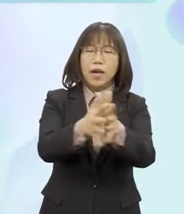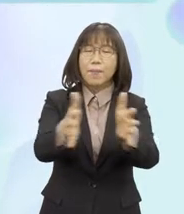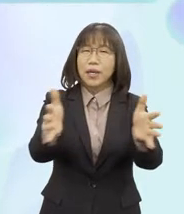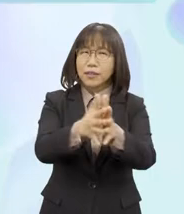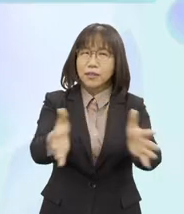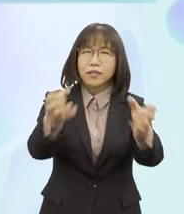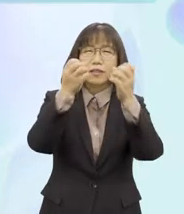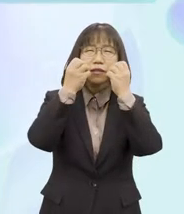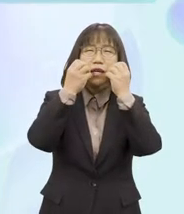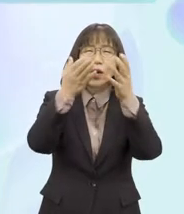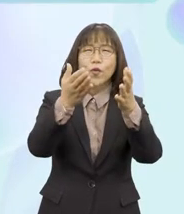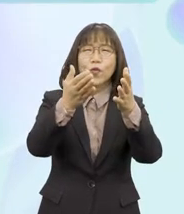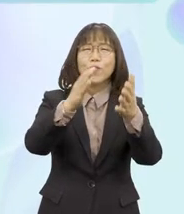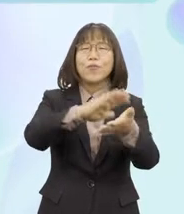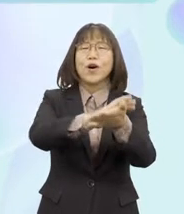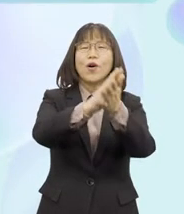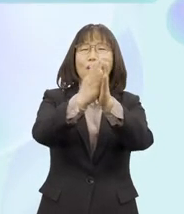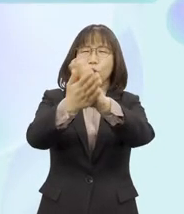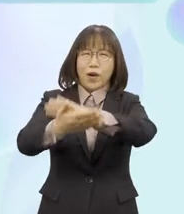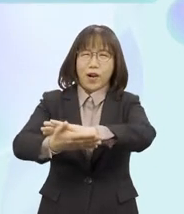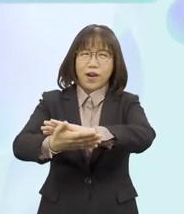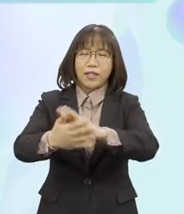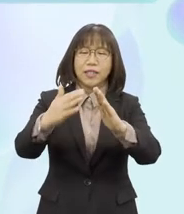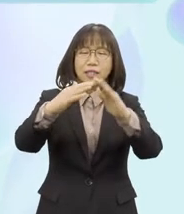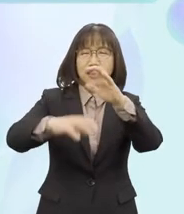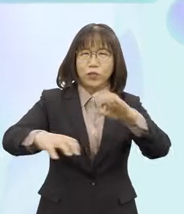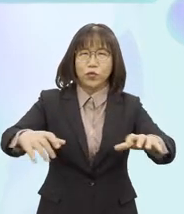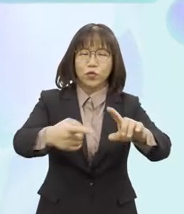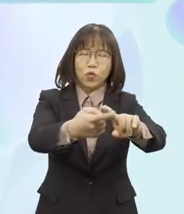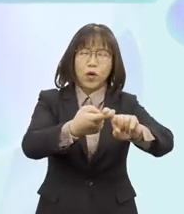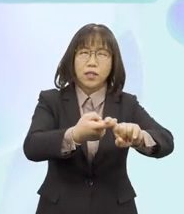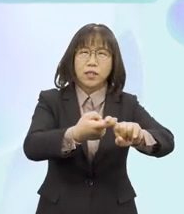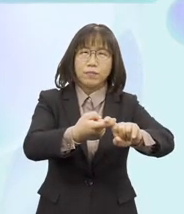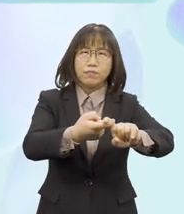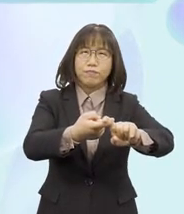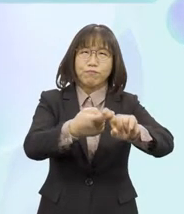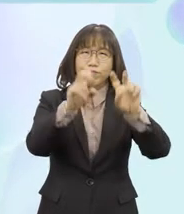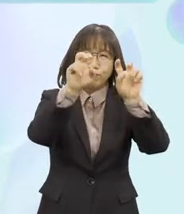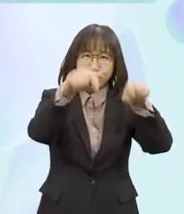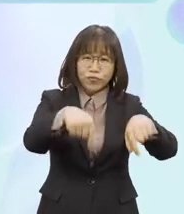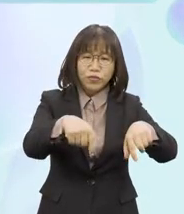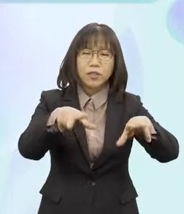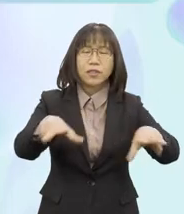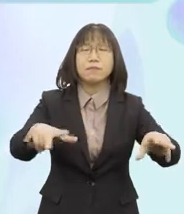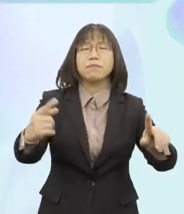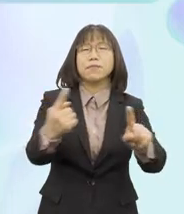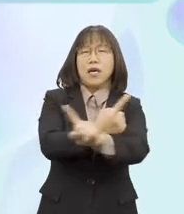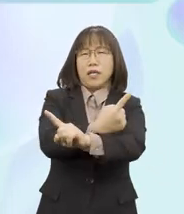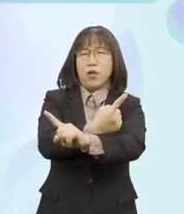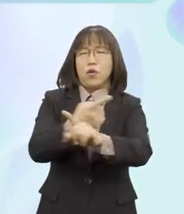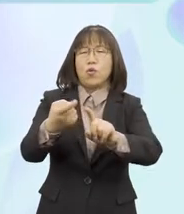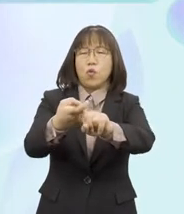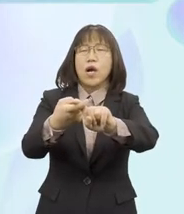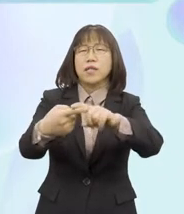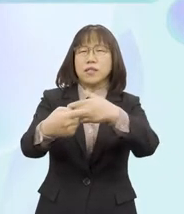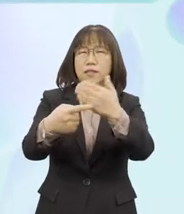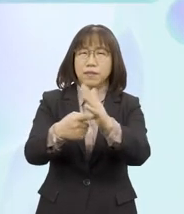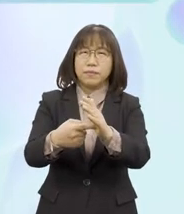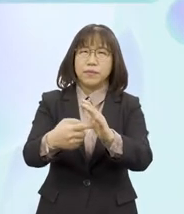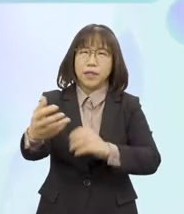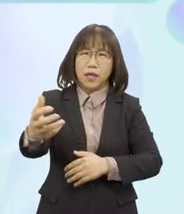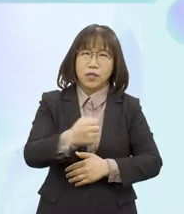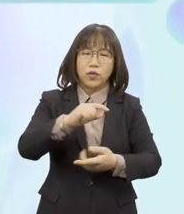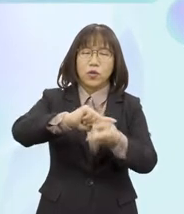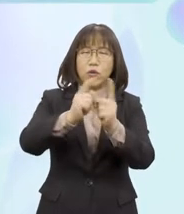강서구 아파트에 새로운 바람이 불고 있습니다. 이웃 간에 무관심하던 예전과는 다르게 관심을 갖고